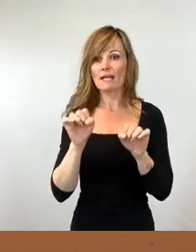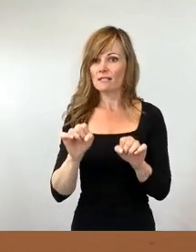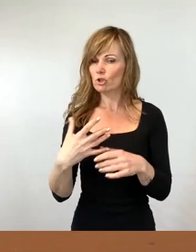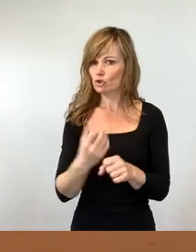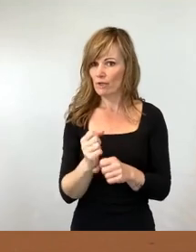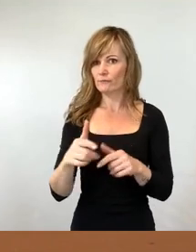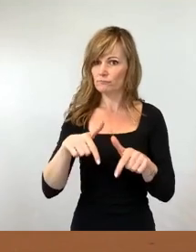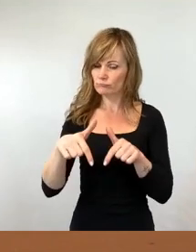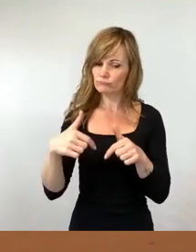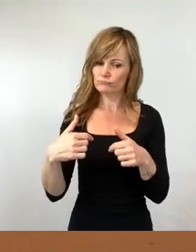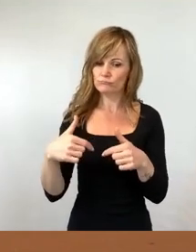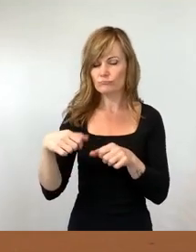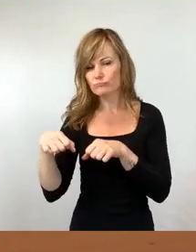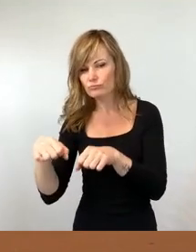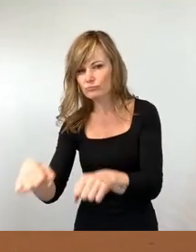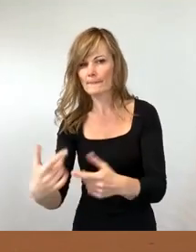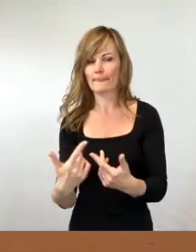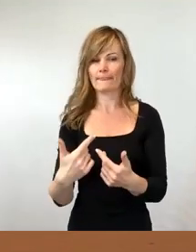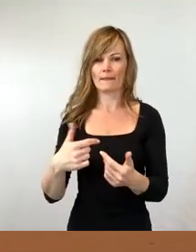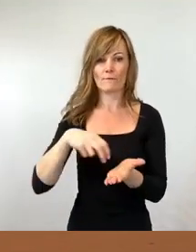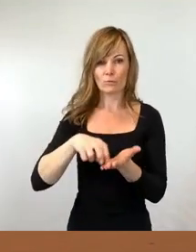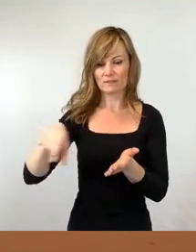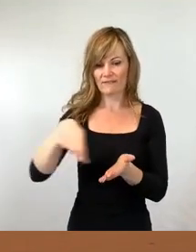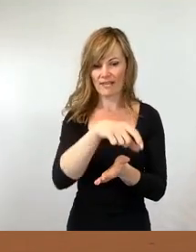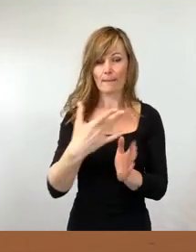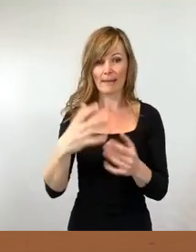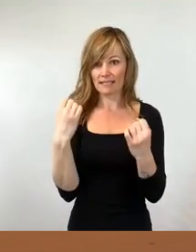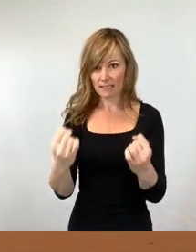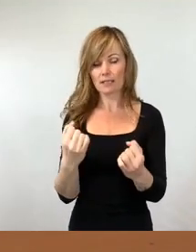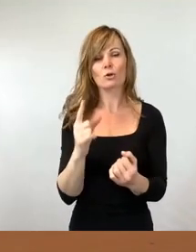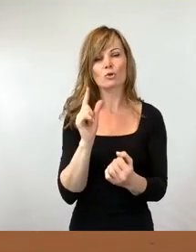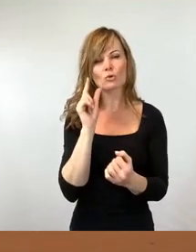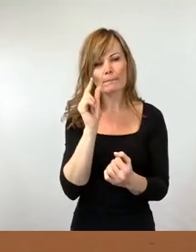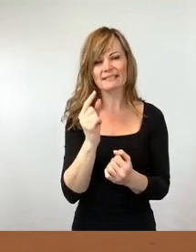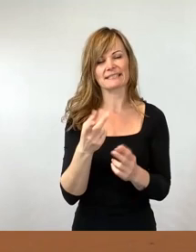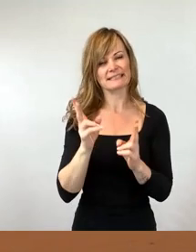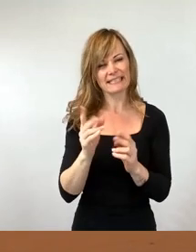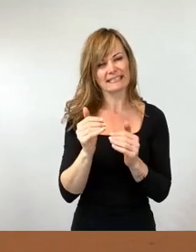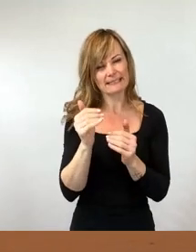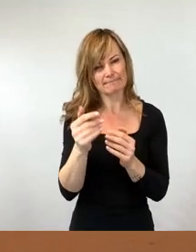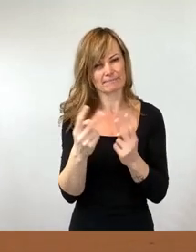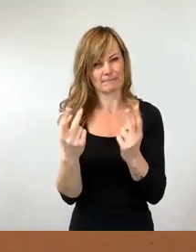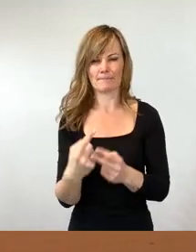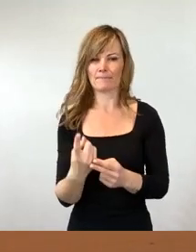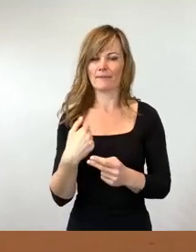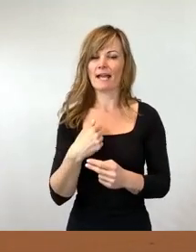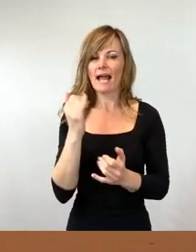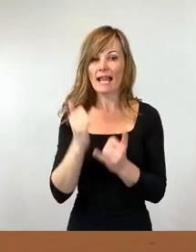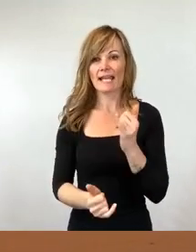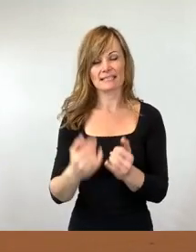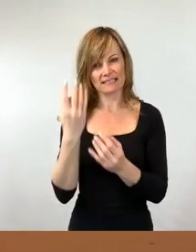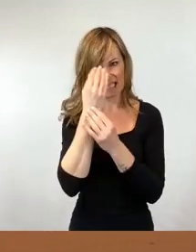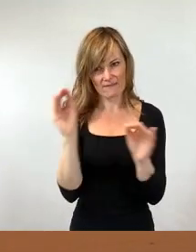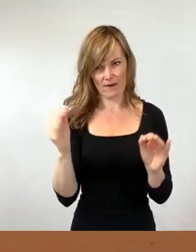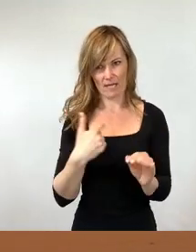dann ist dies zumindest ein kleiner Schritt in die richtige Richtung. Ich erlaube mir noch einen letzten Hinweis zu dieser Debatte. Es